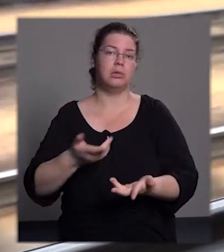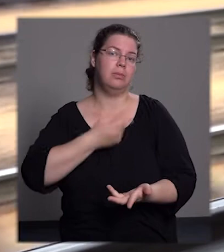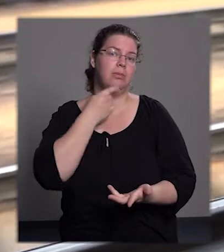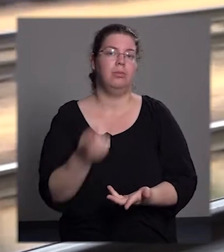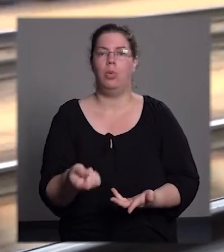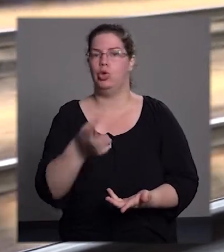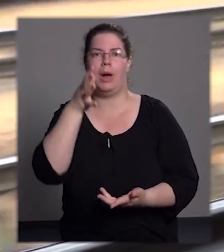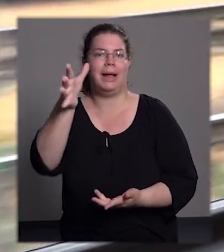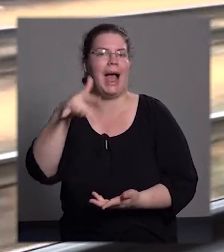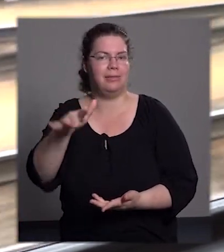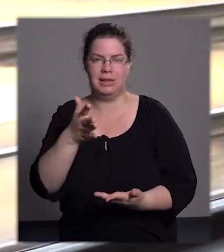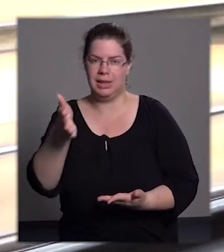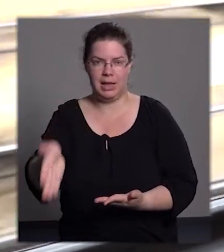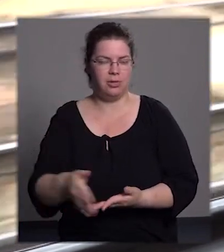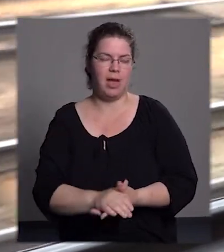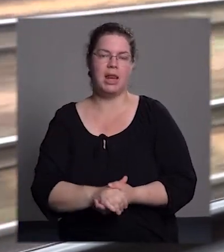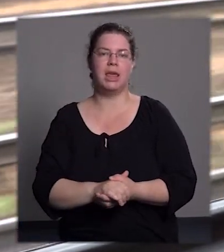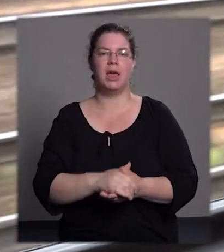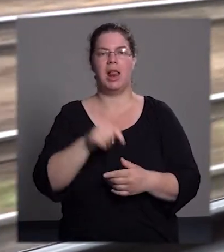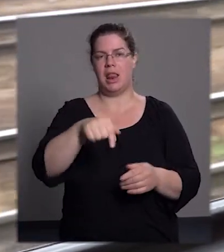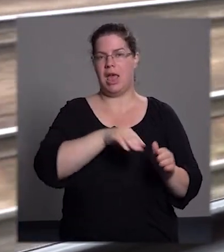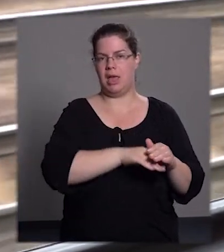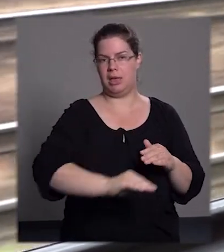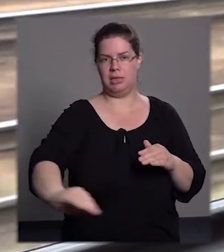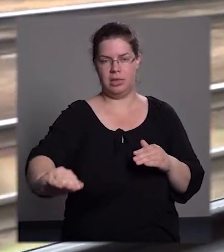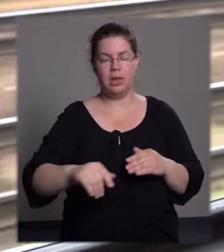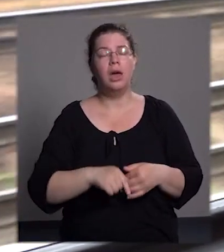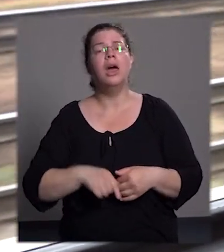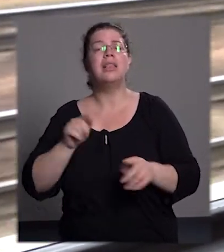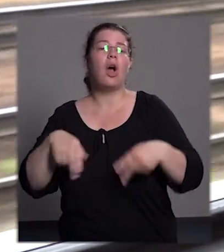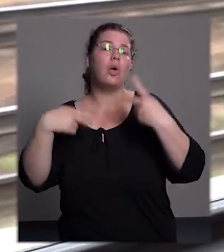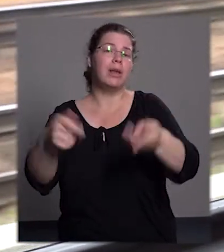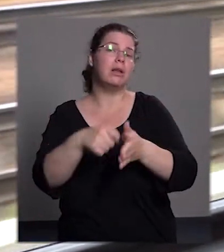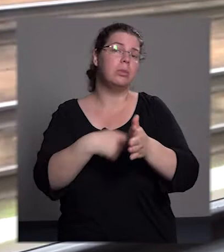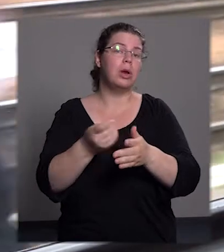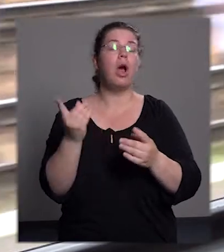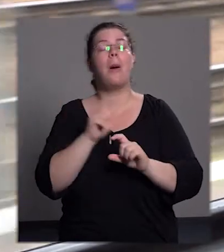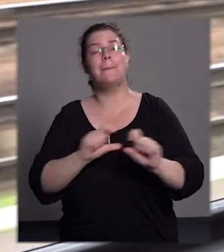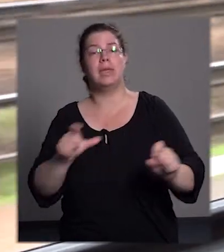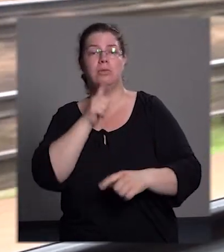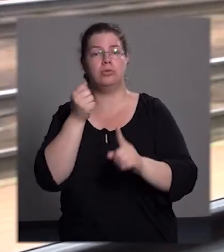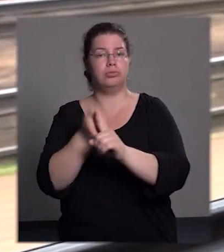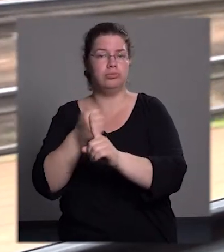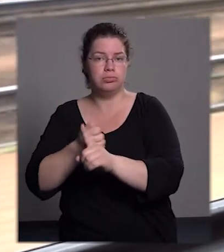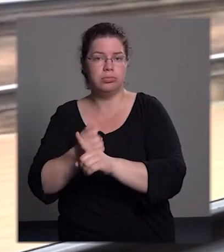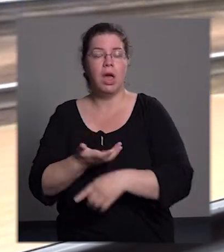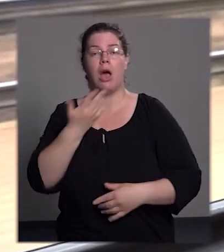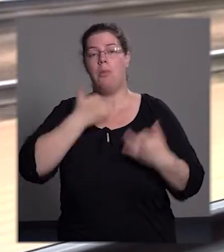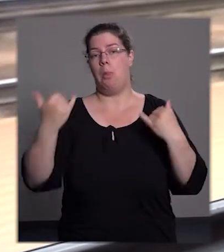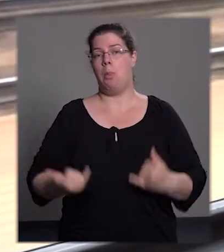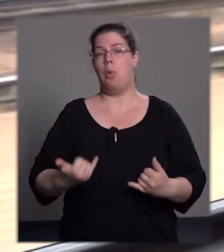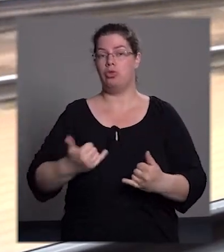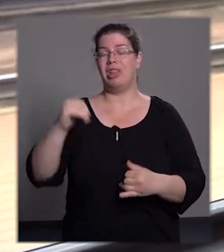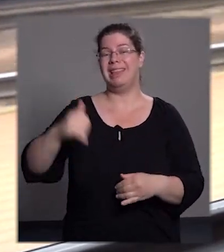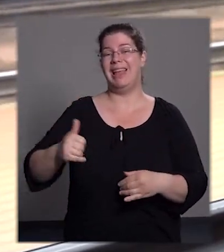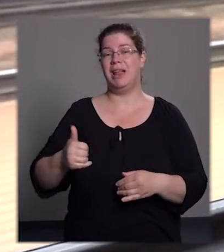a Kálvin tér felé lent a Dunaparton. Ez a következő projekt, amiért most küzdeni fogunk. Ha most elkészül a délpesti fonódónak ez